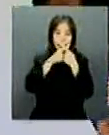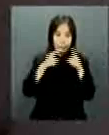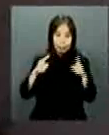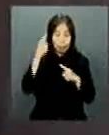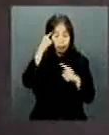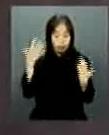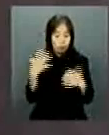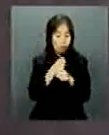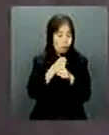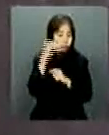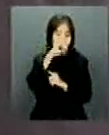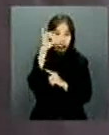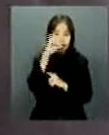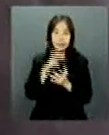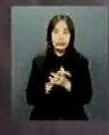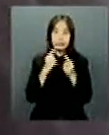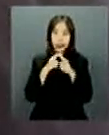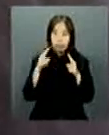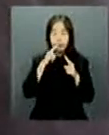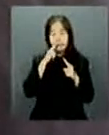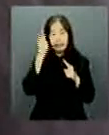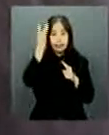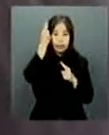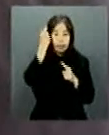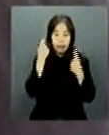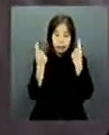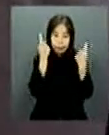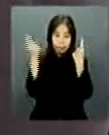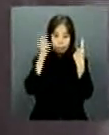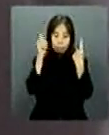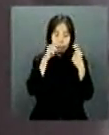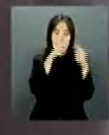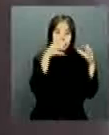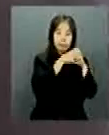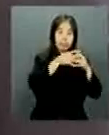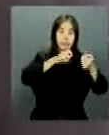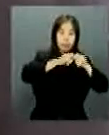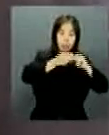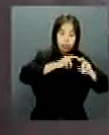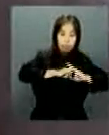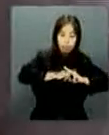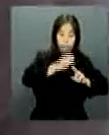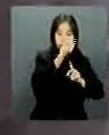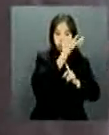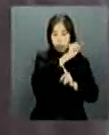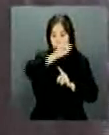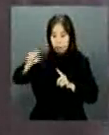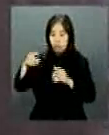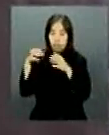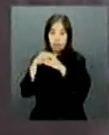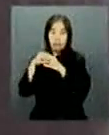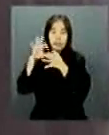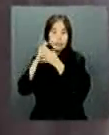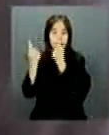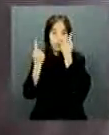ประเด็นสังหารนะคะแต่ก็ยอมรับว่าให้น้ำหนักกับเรื่องความขัดแย้งส่วนตัวมากกว่าประเด็นอื่นขณะที่รองผู้บังคับการต